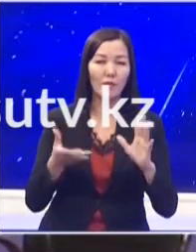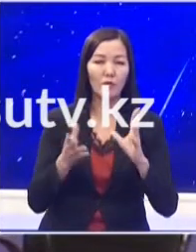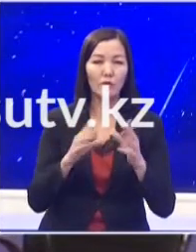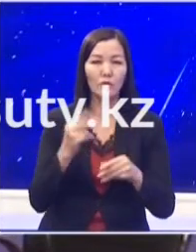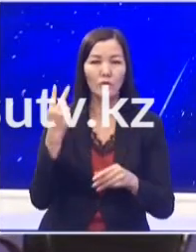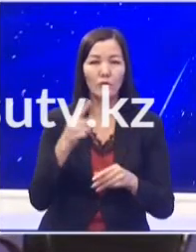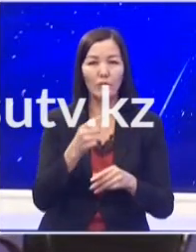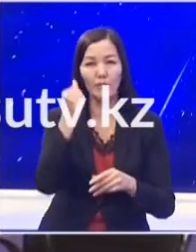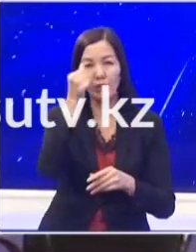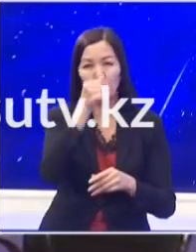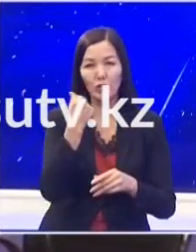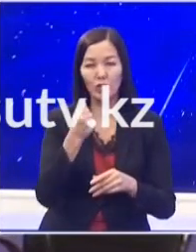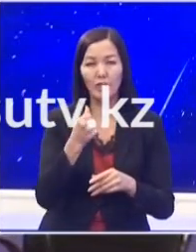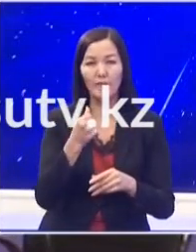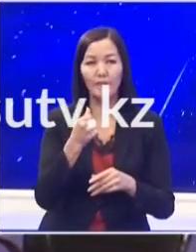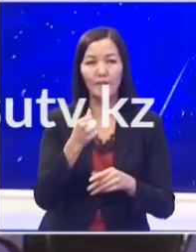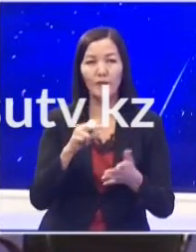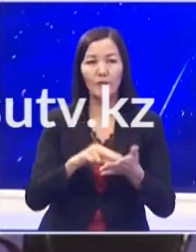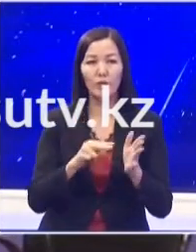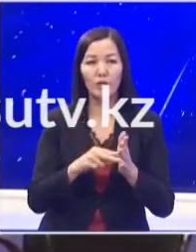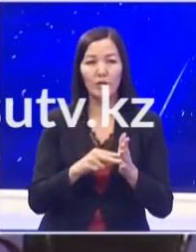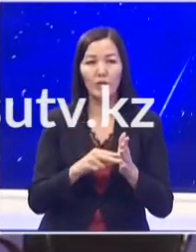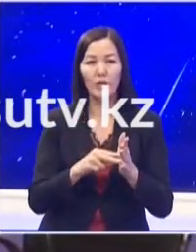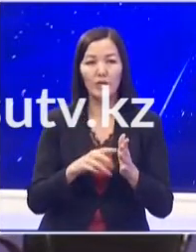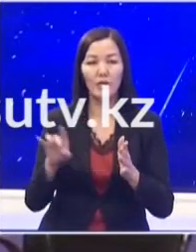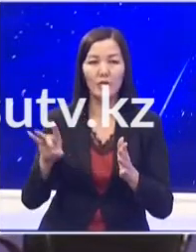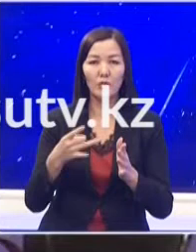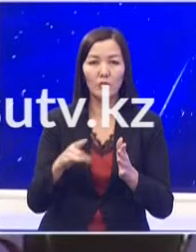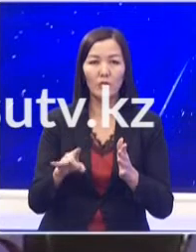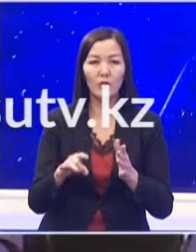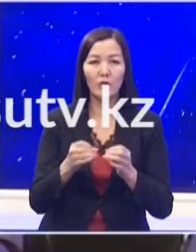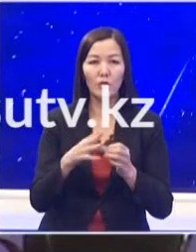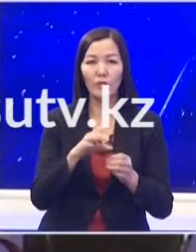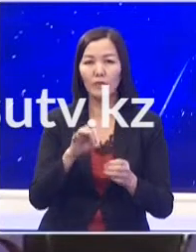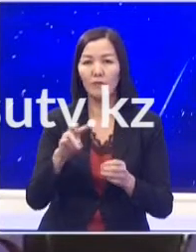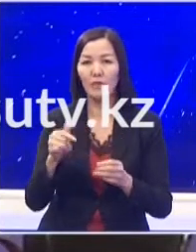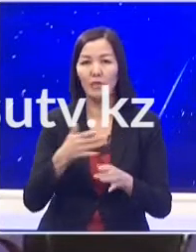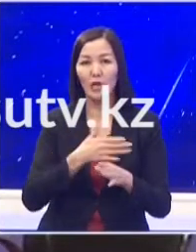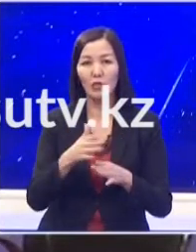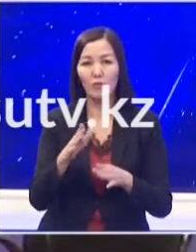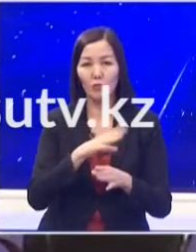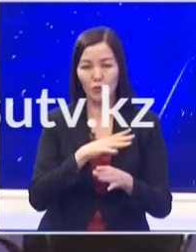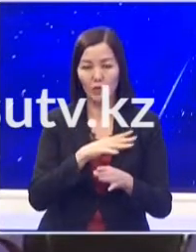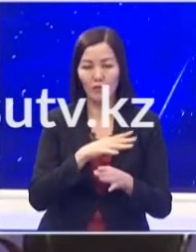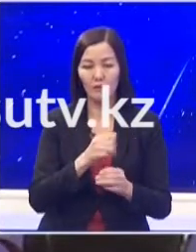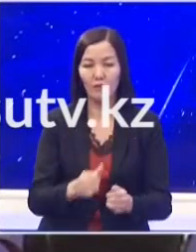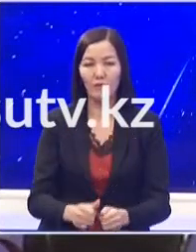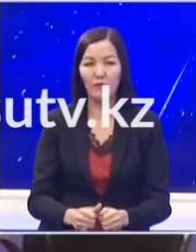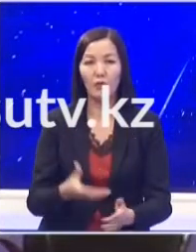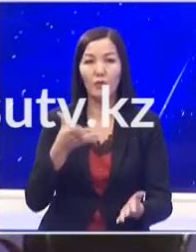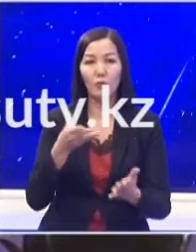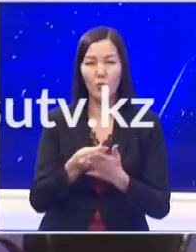21 жылы жалпы бюджеттен, республикалық жергілікті бюджеттен 15 миллиардтан астам ақша бөлінді,